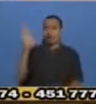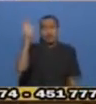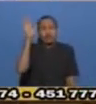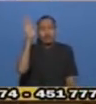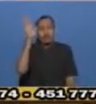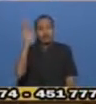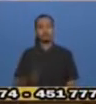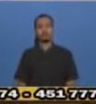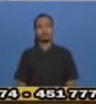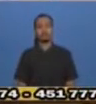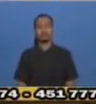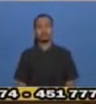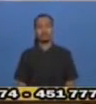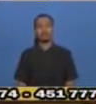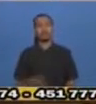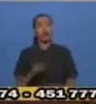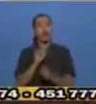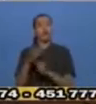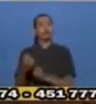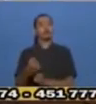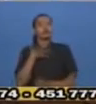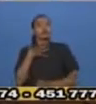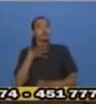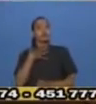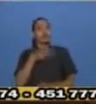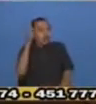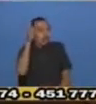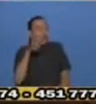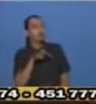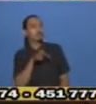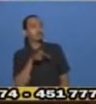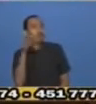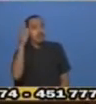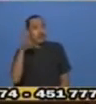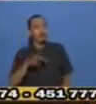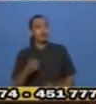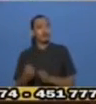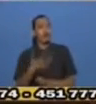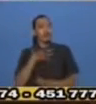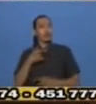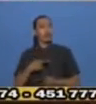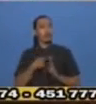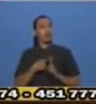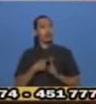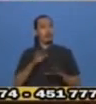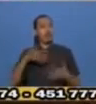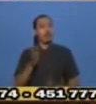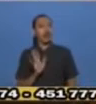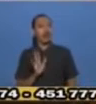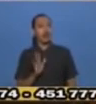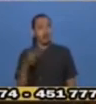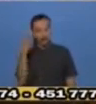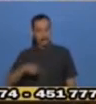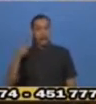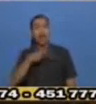atau tidak, apalagi yang tidak gejala gitu kan, akhirnya tidak ketahuan. Ini mereka menggampangkan gitu, kadang-kadang menggampangkan, memudahkan, akhirnya